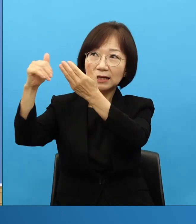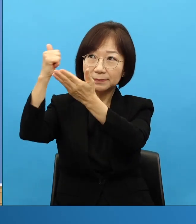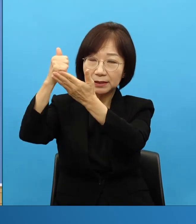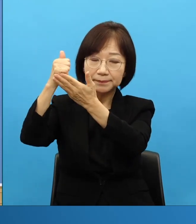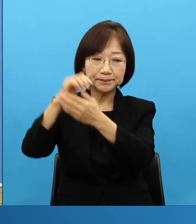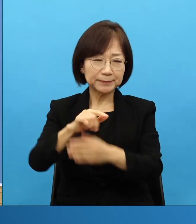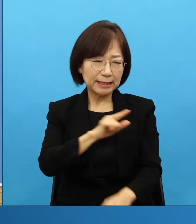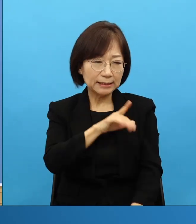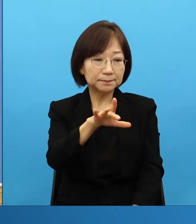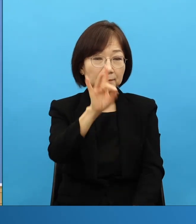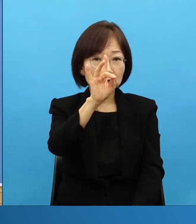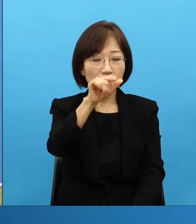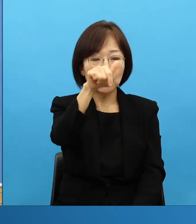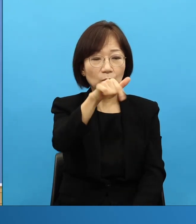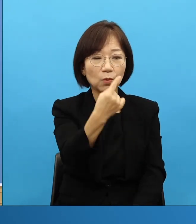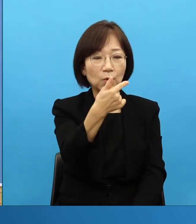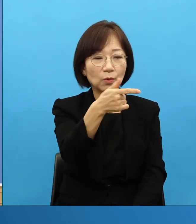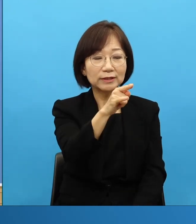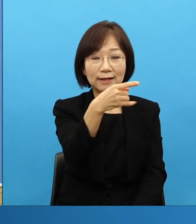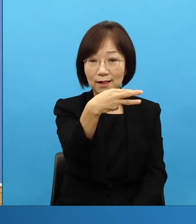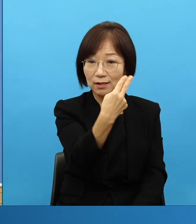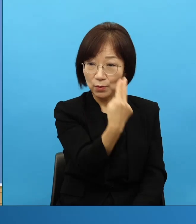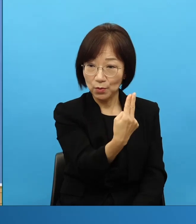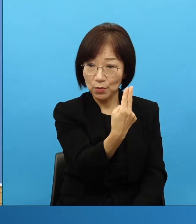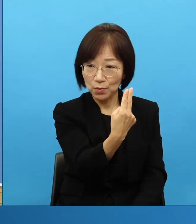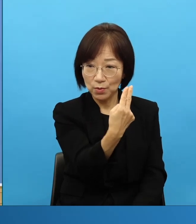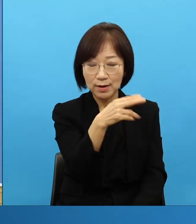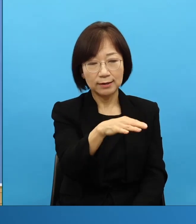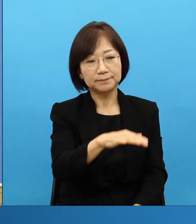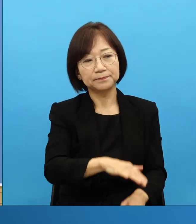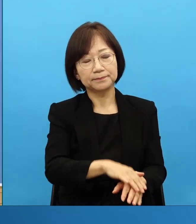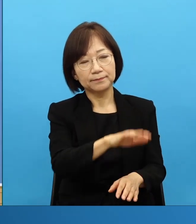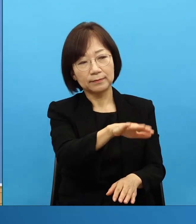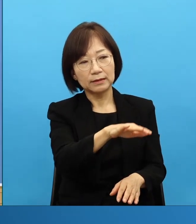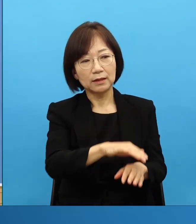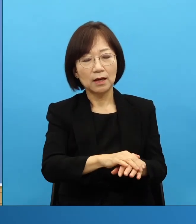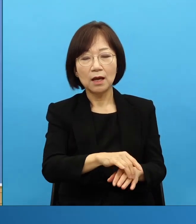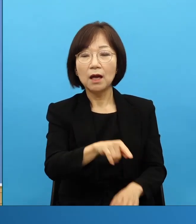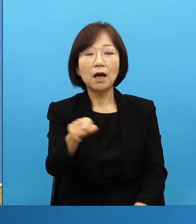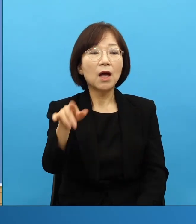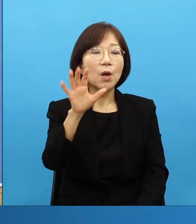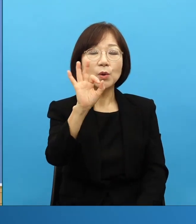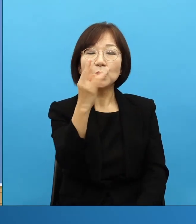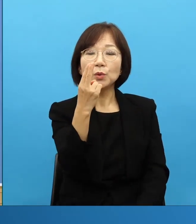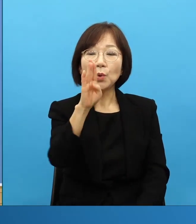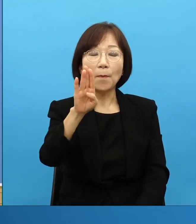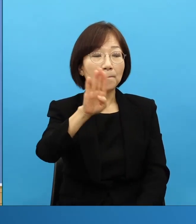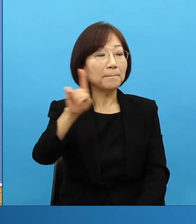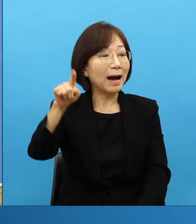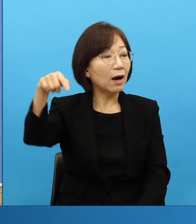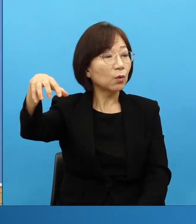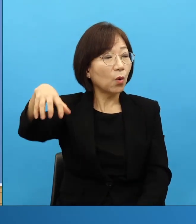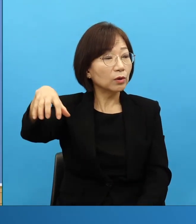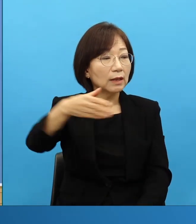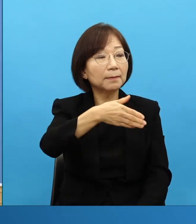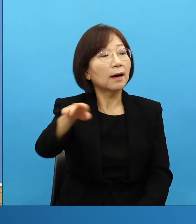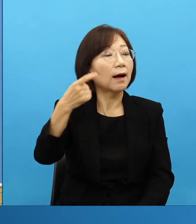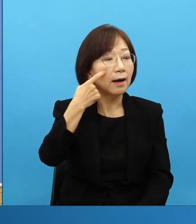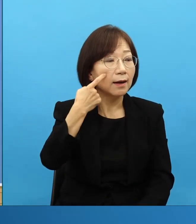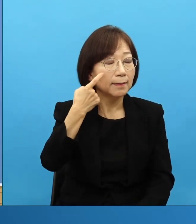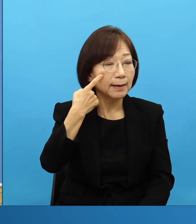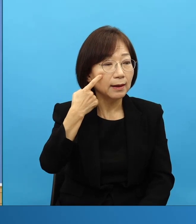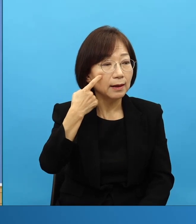역사하셨어요. 저 옆바란 데를 가봐라. We see that God, He works upon Cornelius and tells this individual to go to